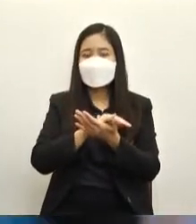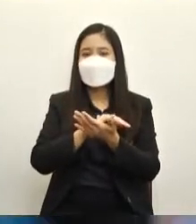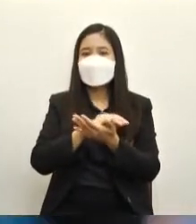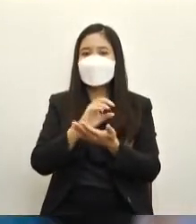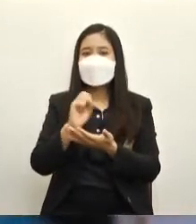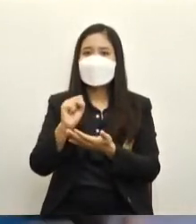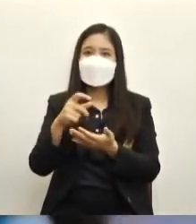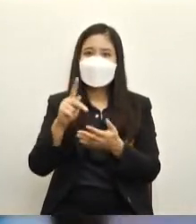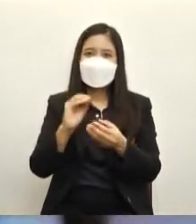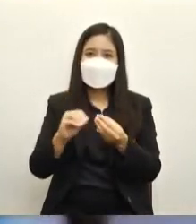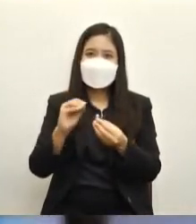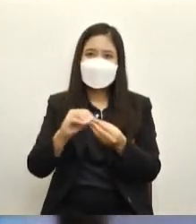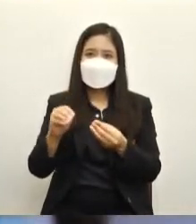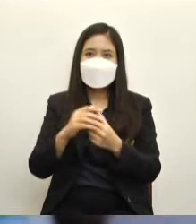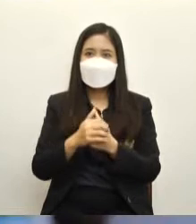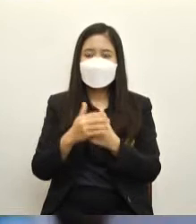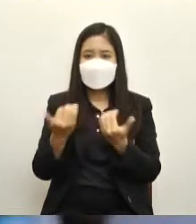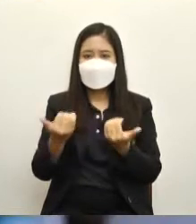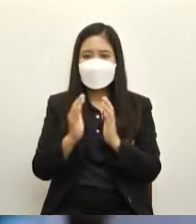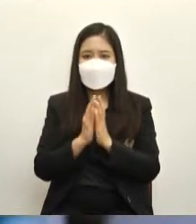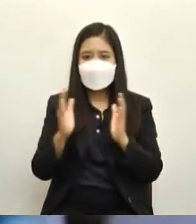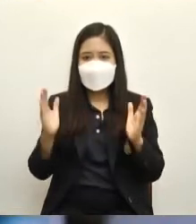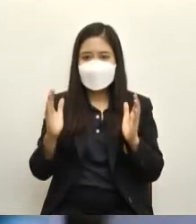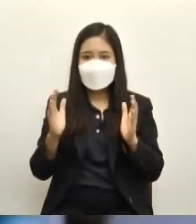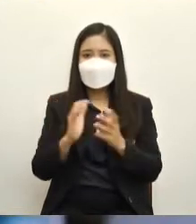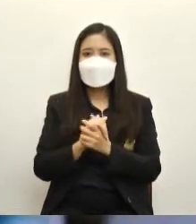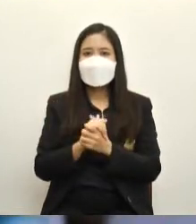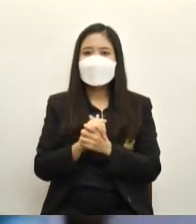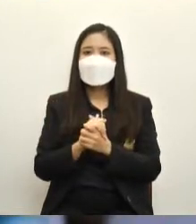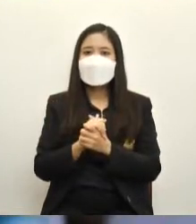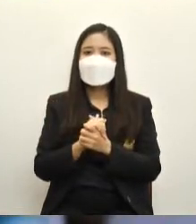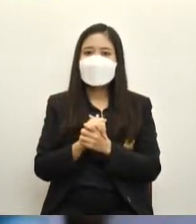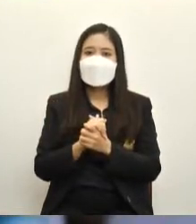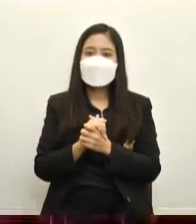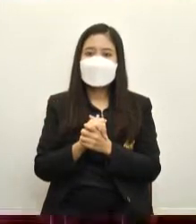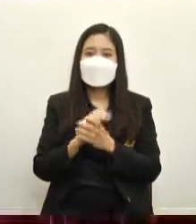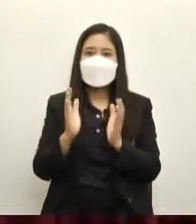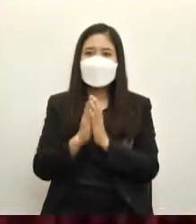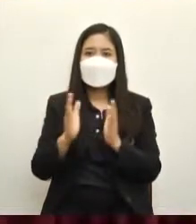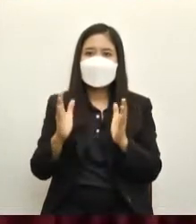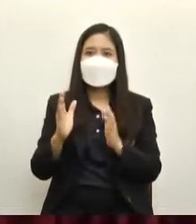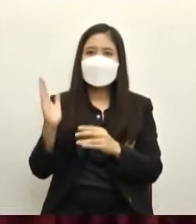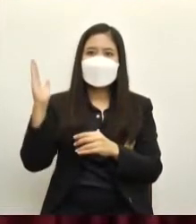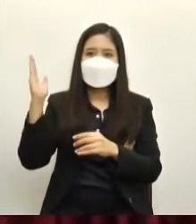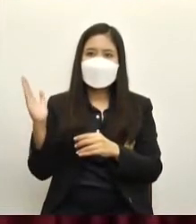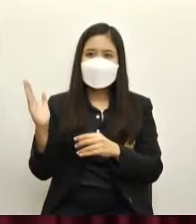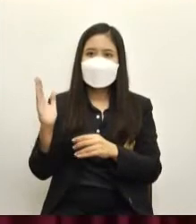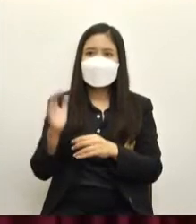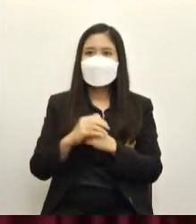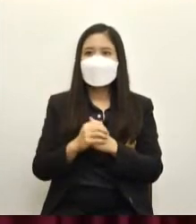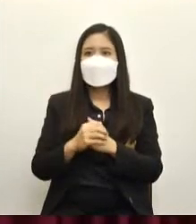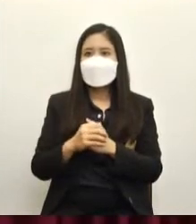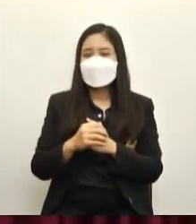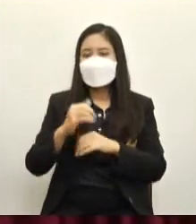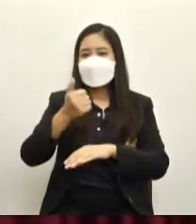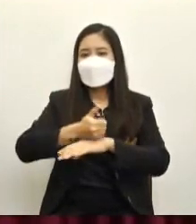ออกก่อนอื่นต้องขอขอบพระคุณดร.ดุจดาวศิริวานผู้อำนวยการสำนักงานเขตพื้นที่การศึกษาประถมศึกษ